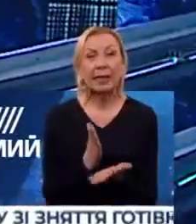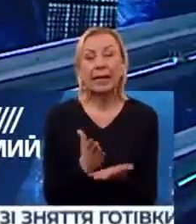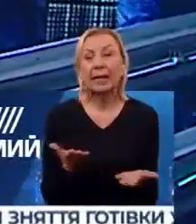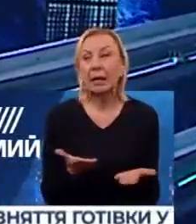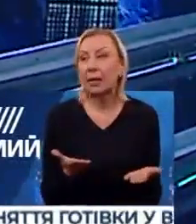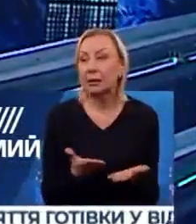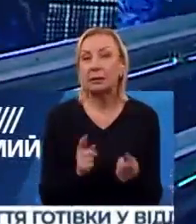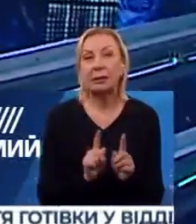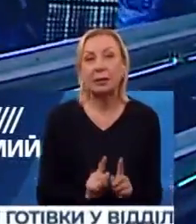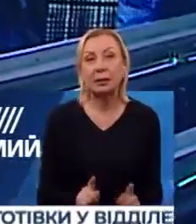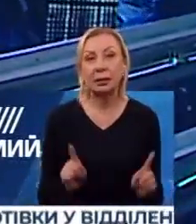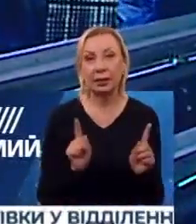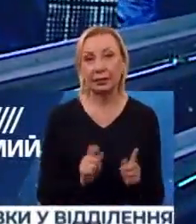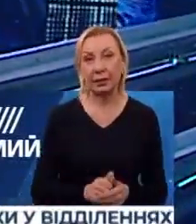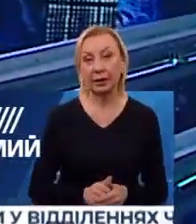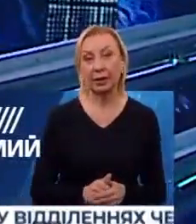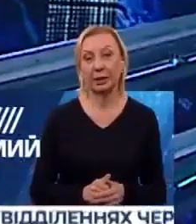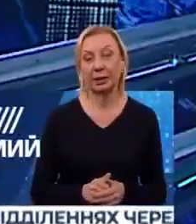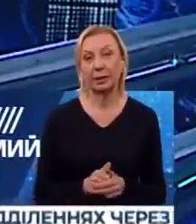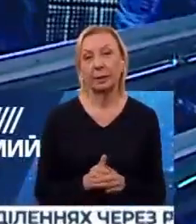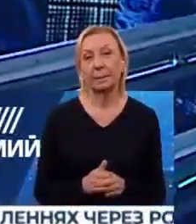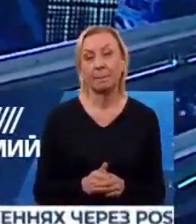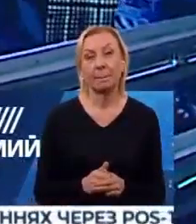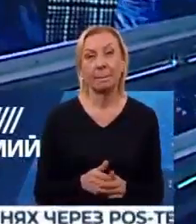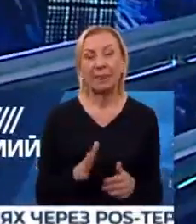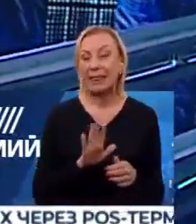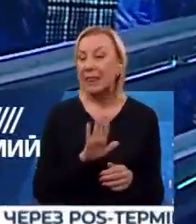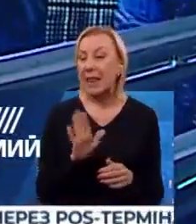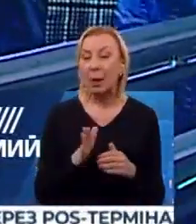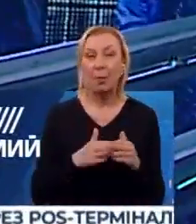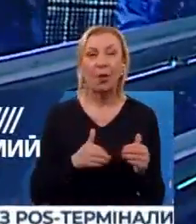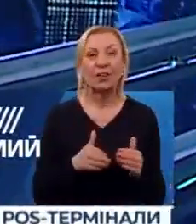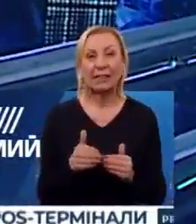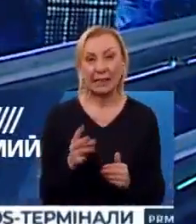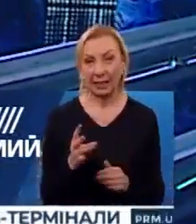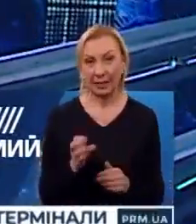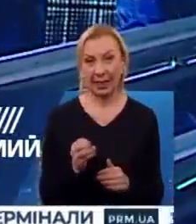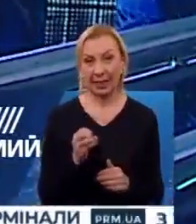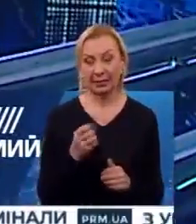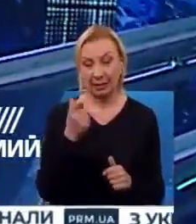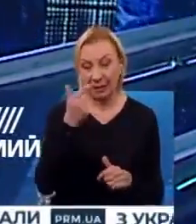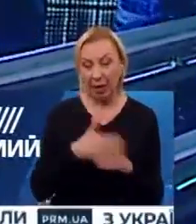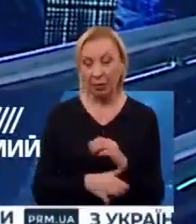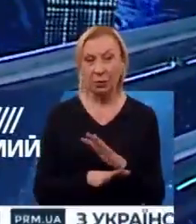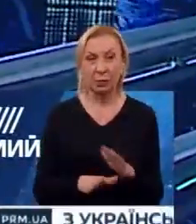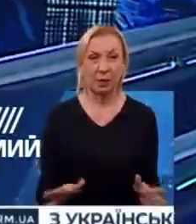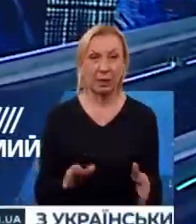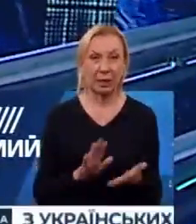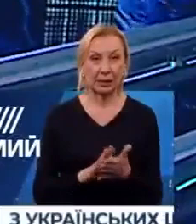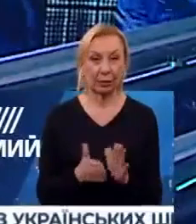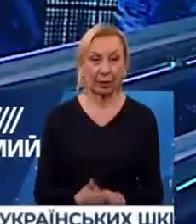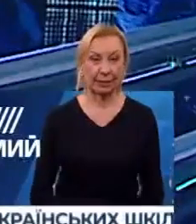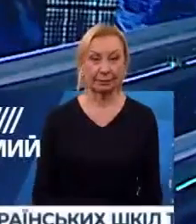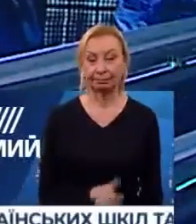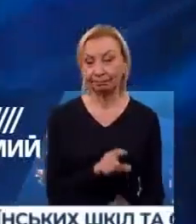дивна, ну таке дивне, непрофесійне, розумієте, нерозуміння ситуації. Дивіться, коли